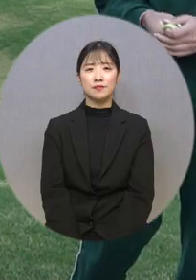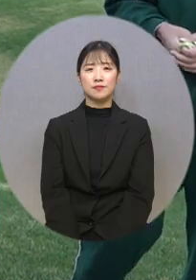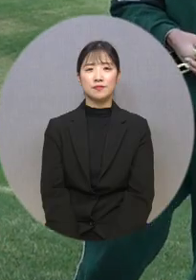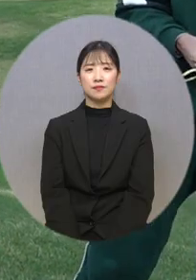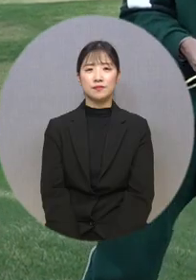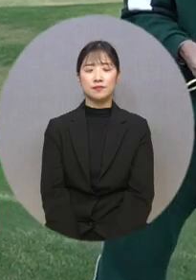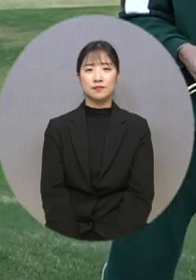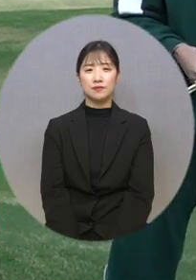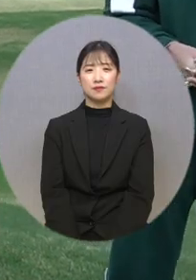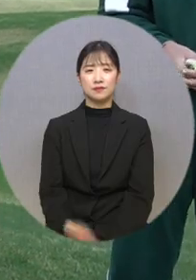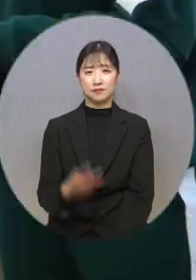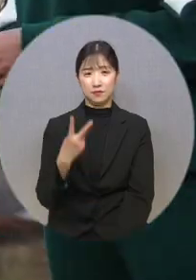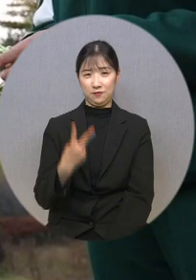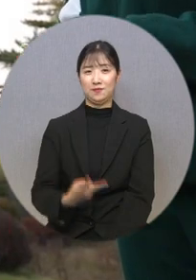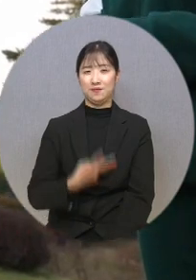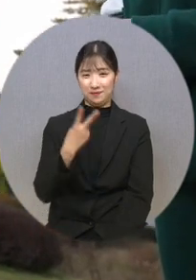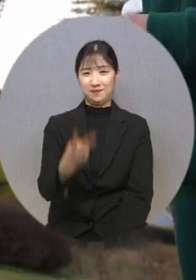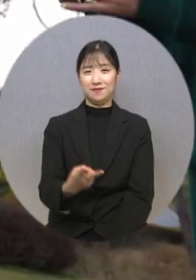두 장 뺏기고 한 번